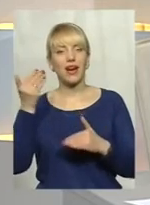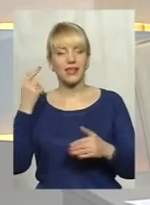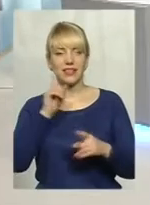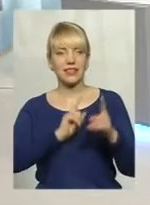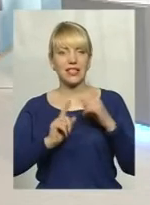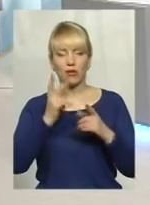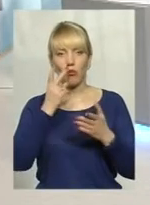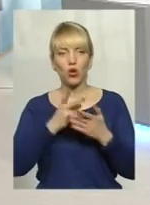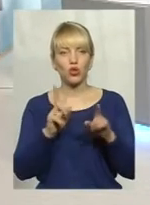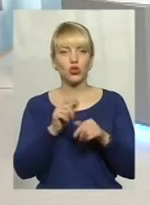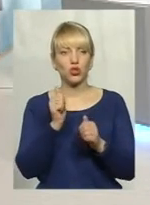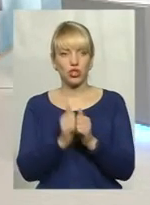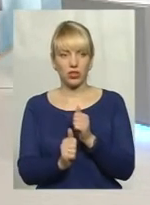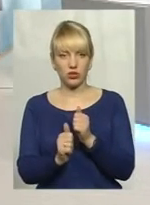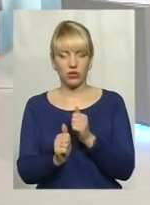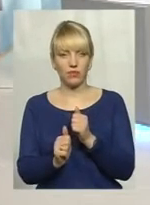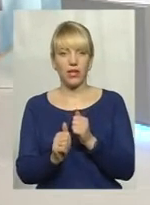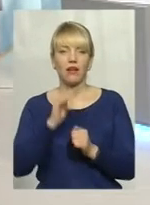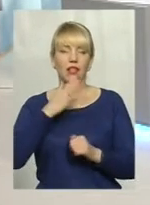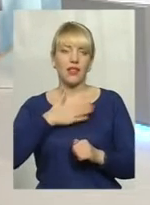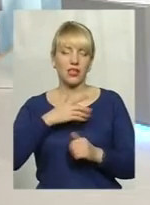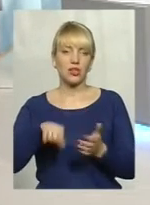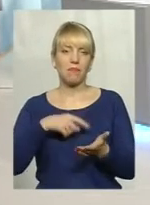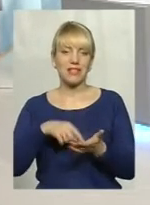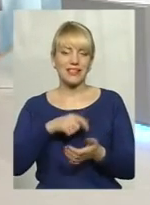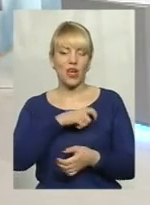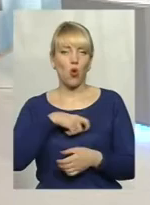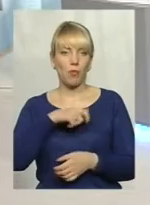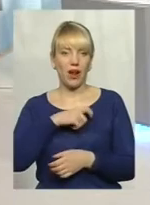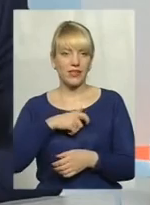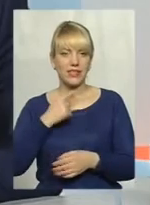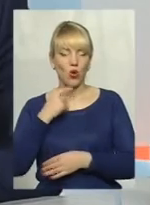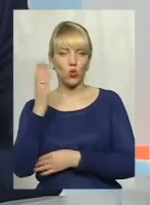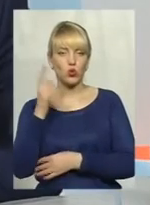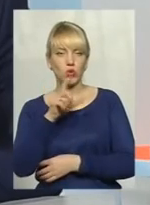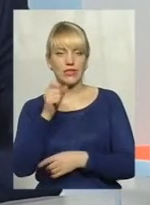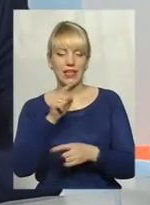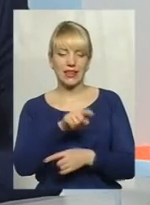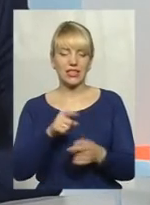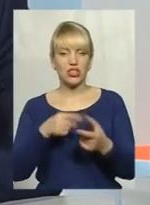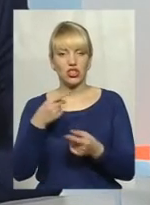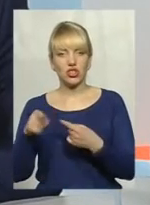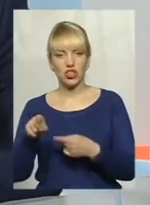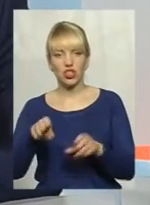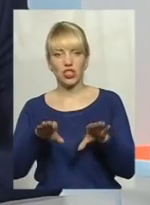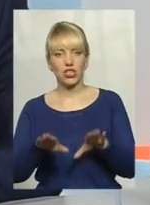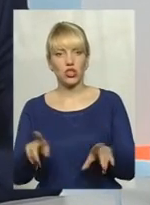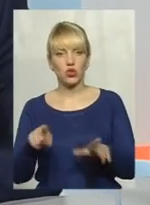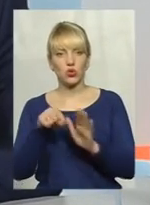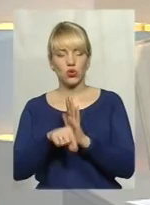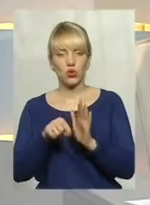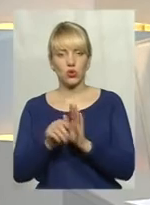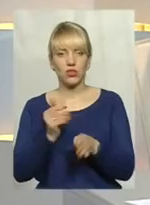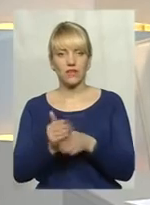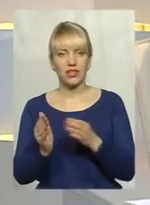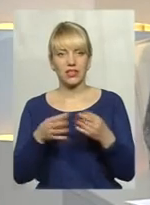показує, що дуже часто наші міські обранці голосують за ті чи інші рішення, особливо які стосуються